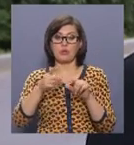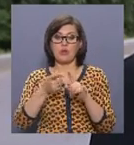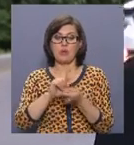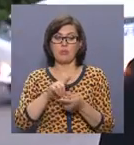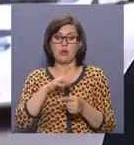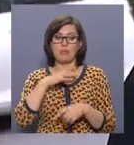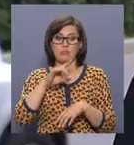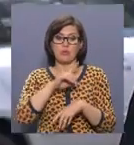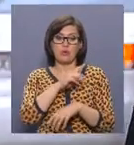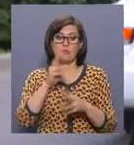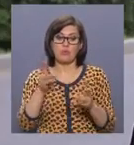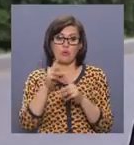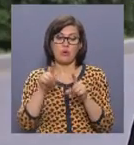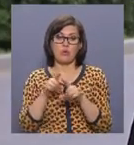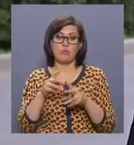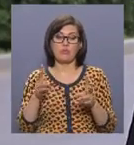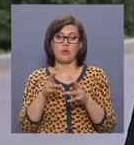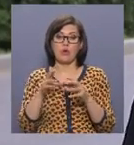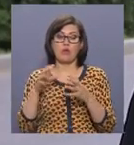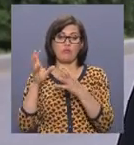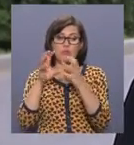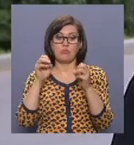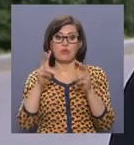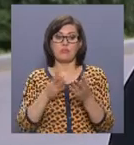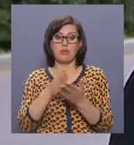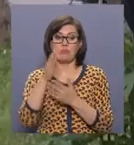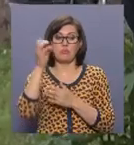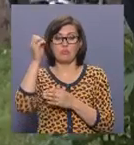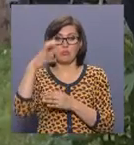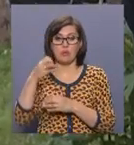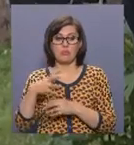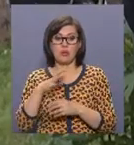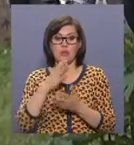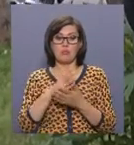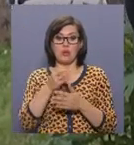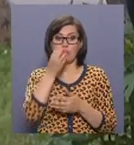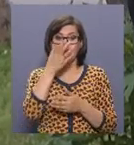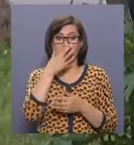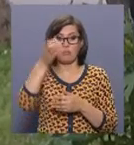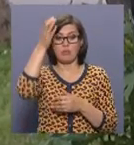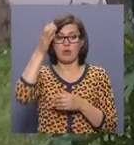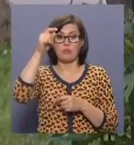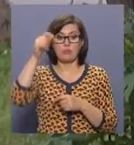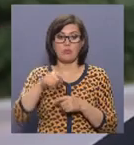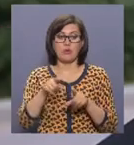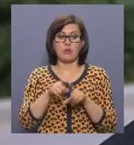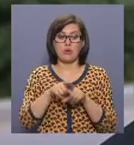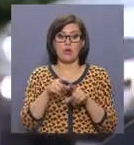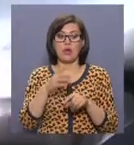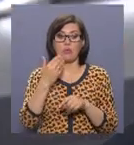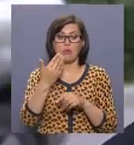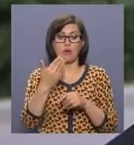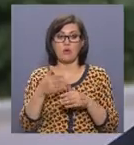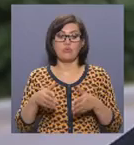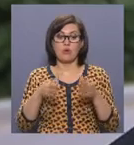жедел жәрдемге, өрт көлігіне, автобус жолақтарына арналған бағдаршамдар бар. Күншығыс елінде білім алып келген Әсем Жылқыбаева ондағы